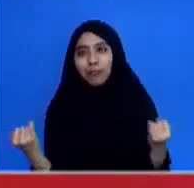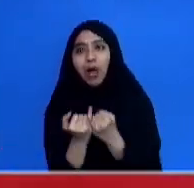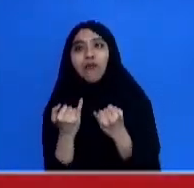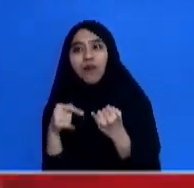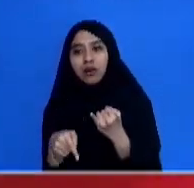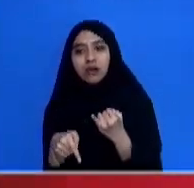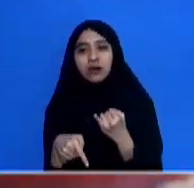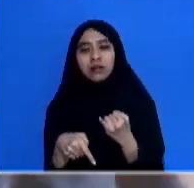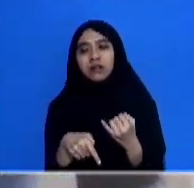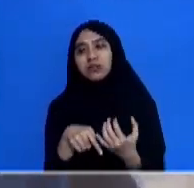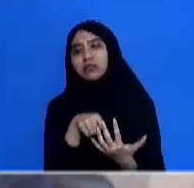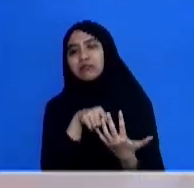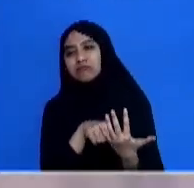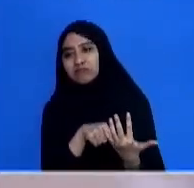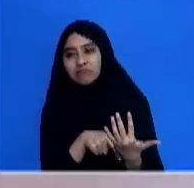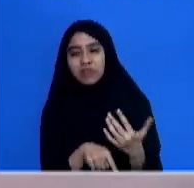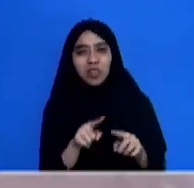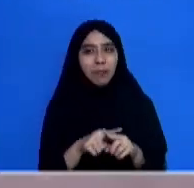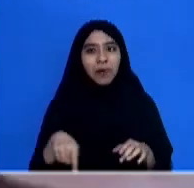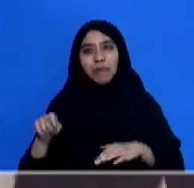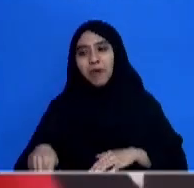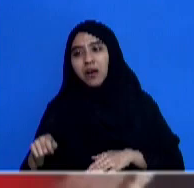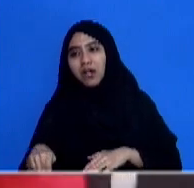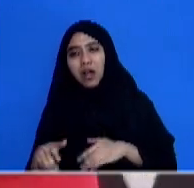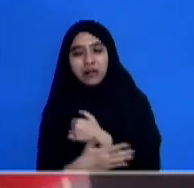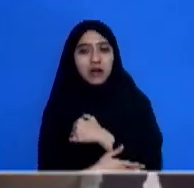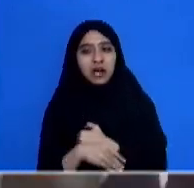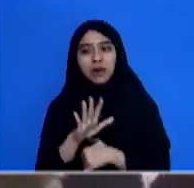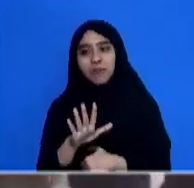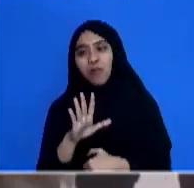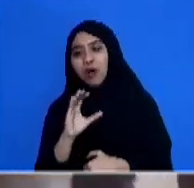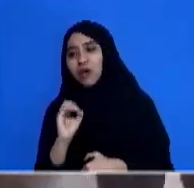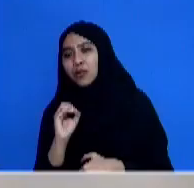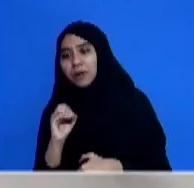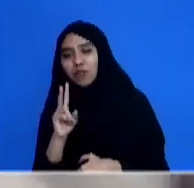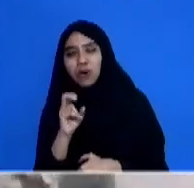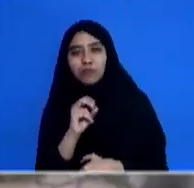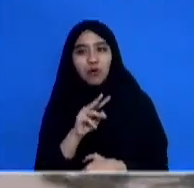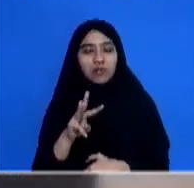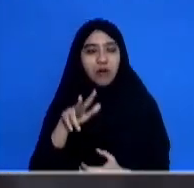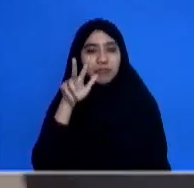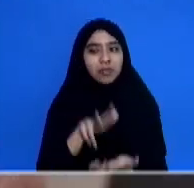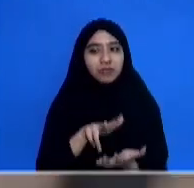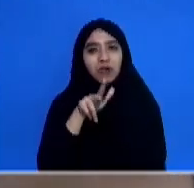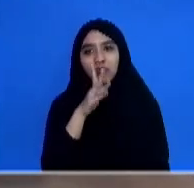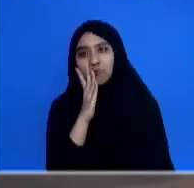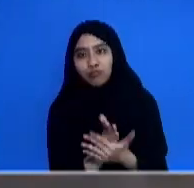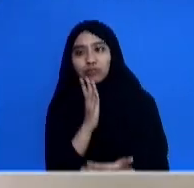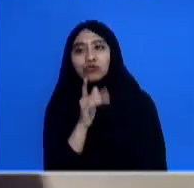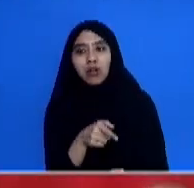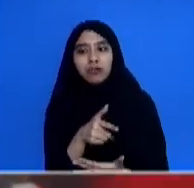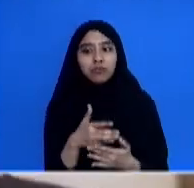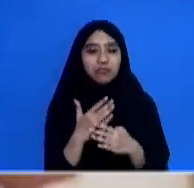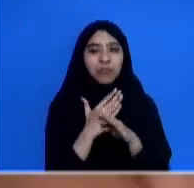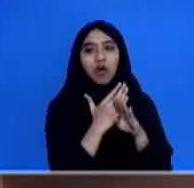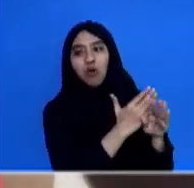tergugat. Namun pihak Pengadilan Negeri Mungkit tertanggal 5 Oktober 2023 telah memutuskan untuk menolak permohonan provisi dan